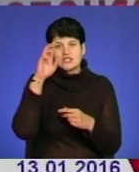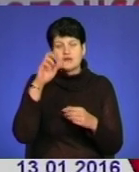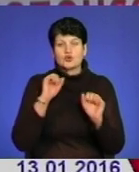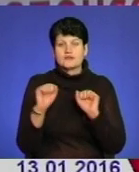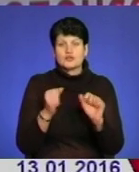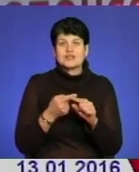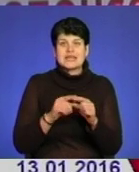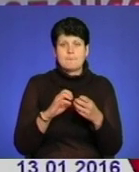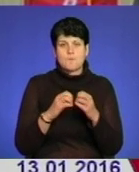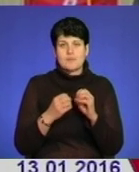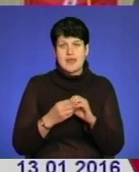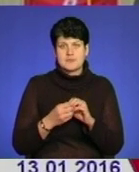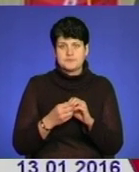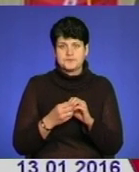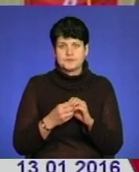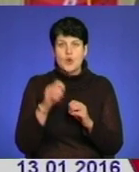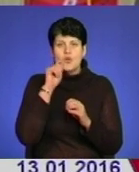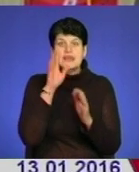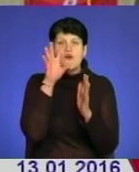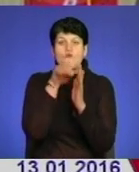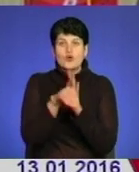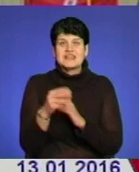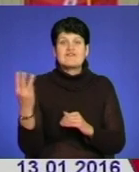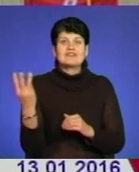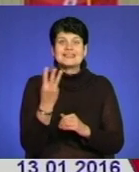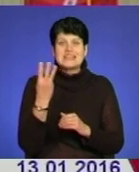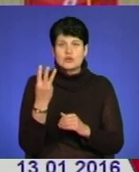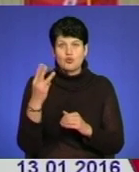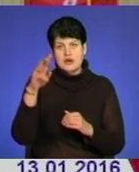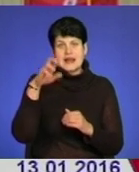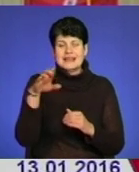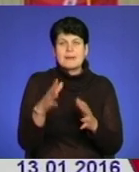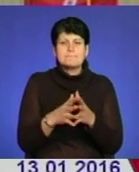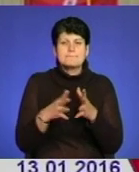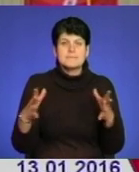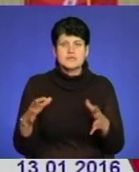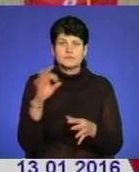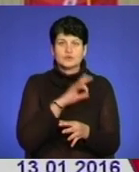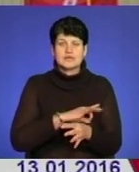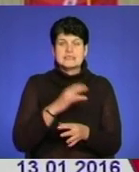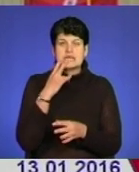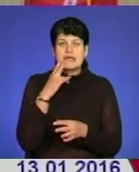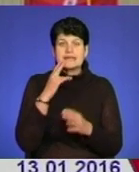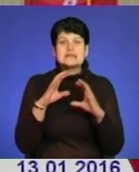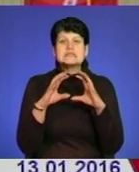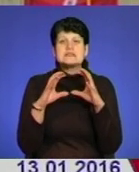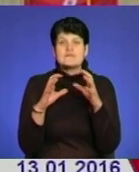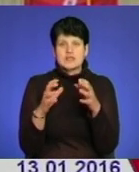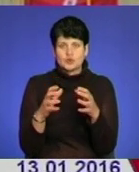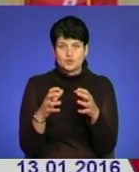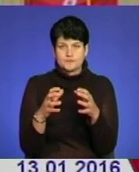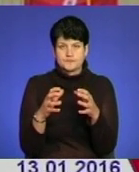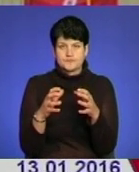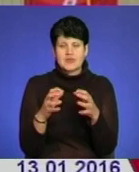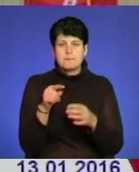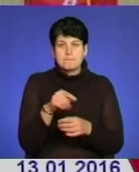цієї проблеми. Україна входить в трійку країн, де найбільше споживають сигарети світу. То